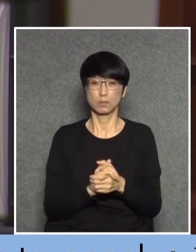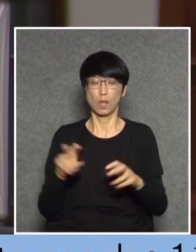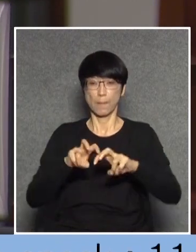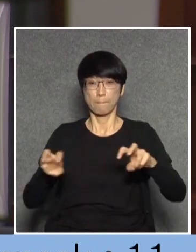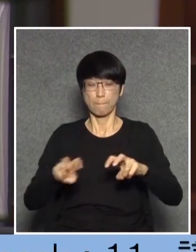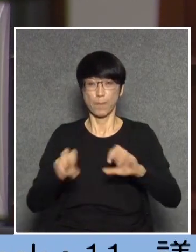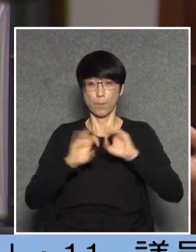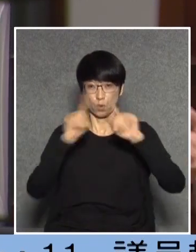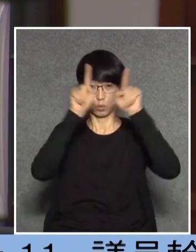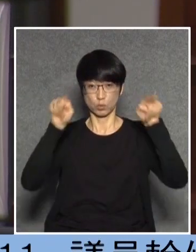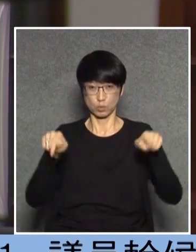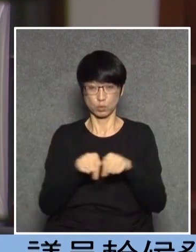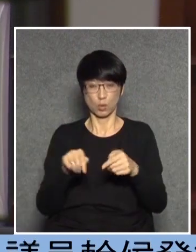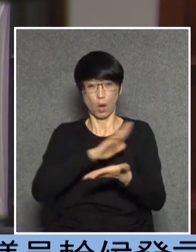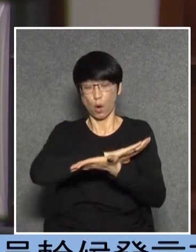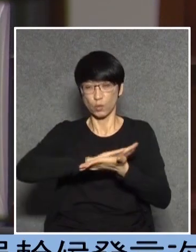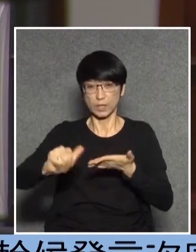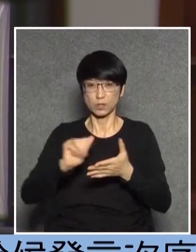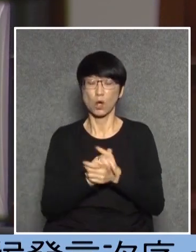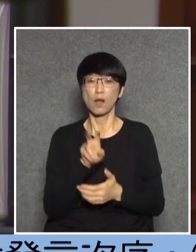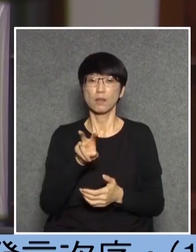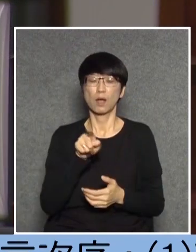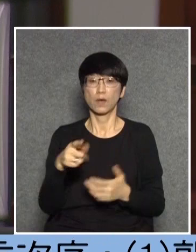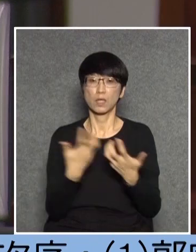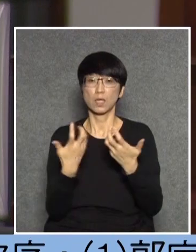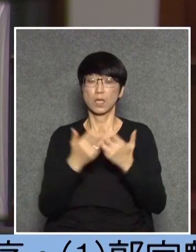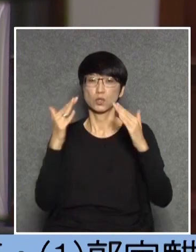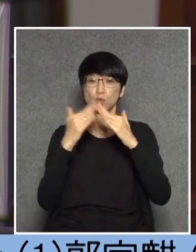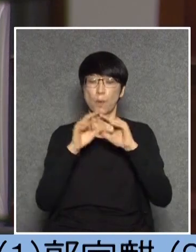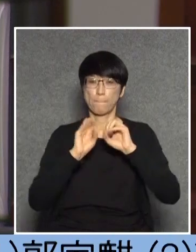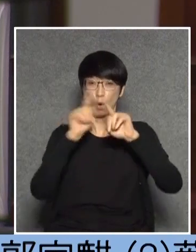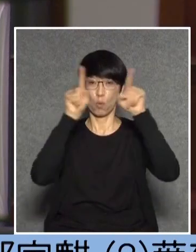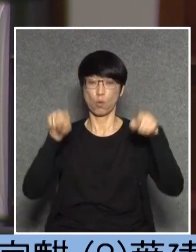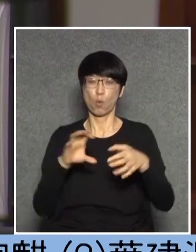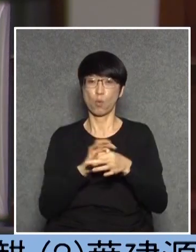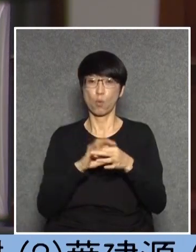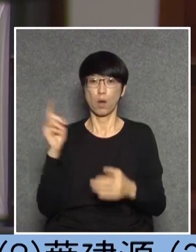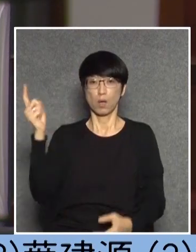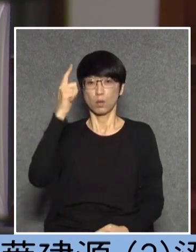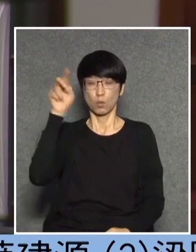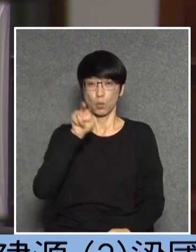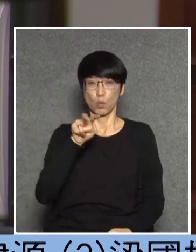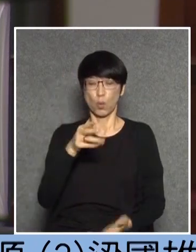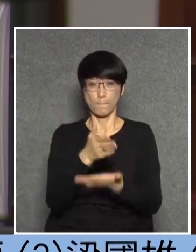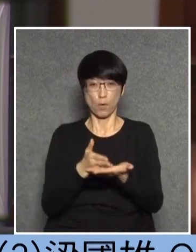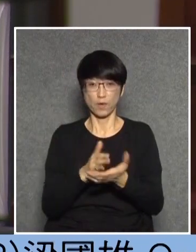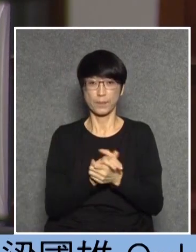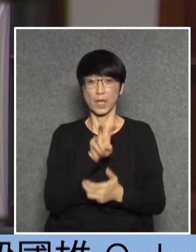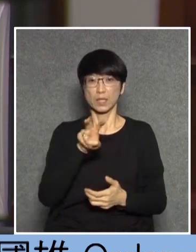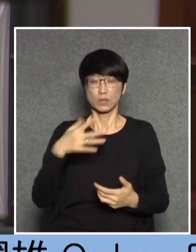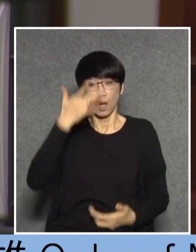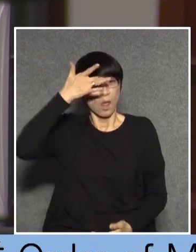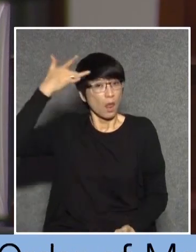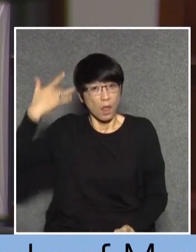書，係嘛，你就好清楚啦。再唔係就睇翻呢個審計署嗰份報告，有關呢個空管系統呢個部分，大家睇完即係一額汗